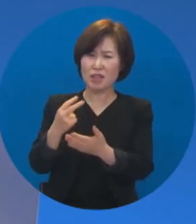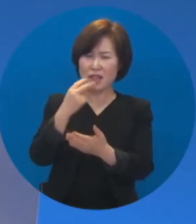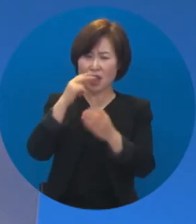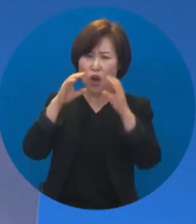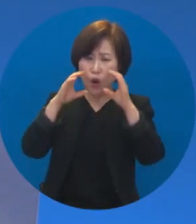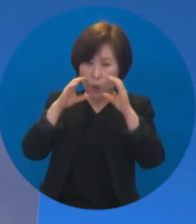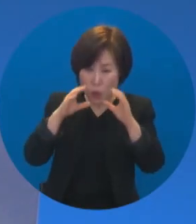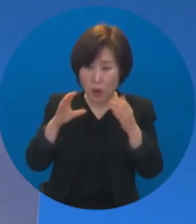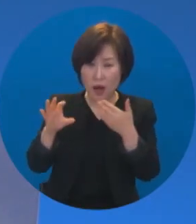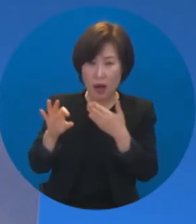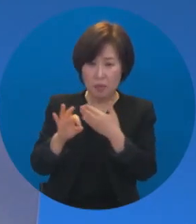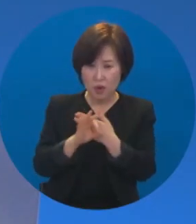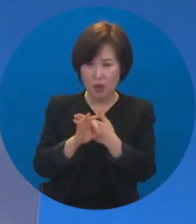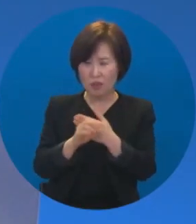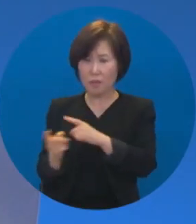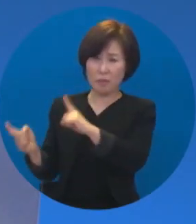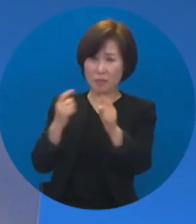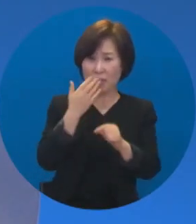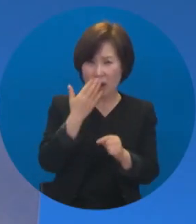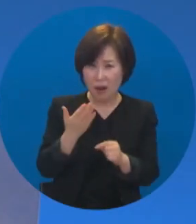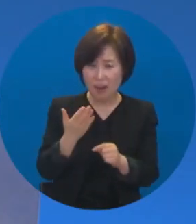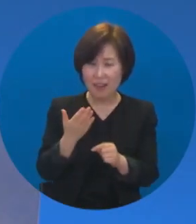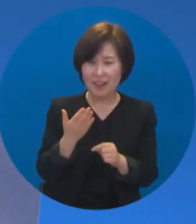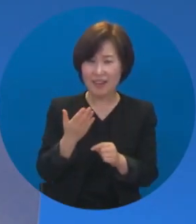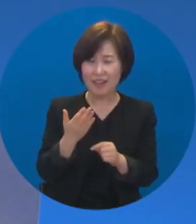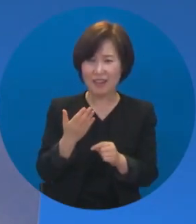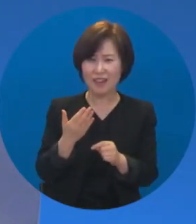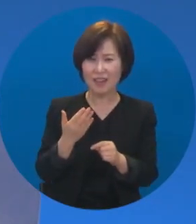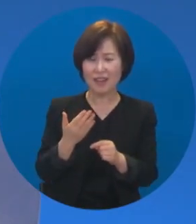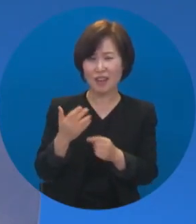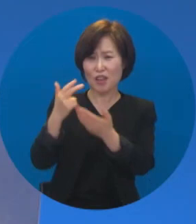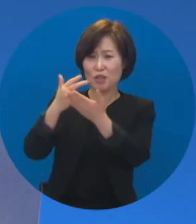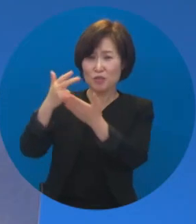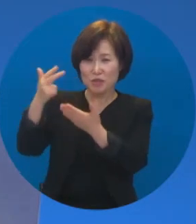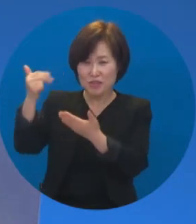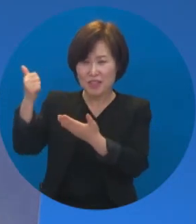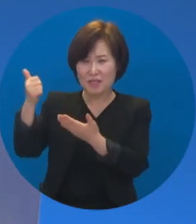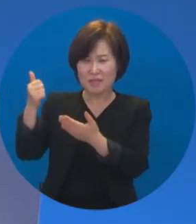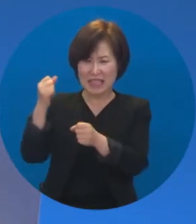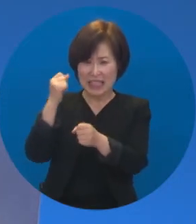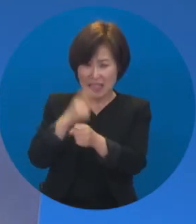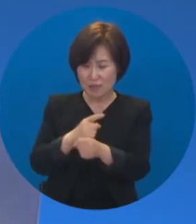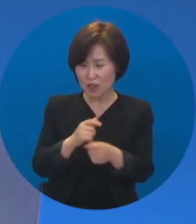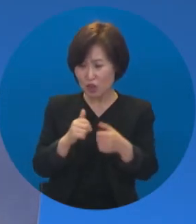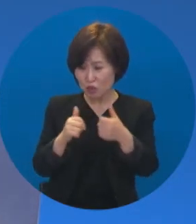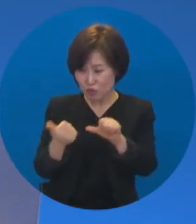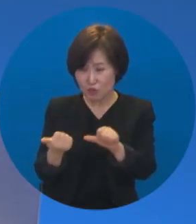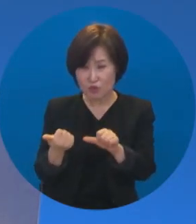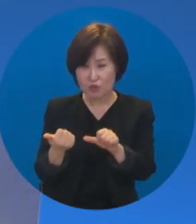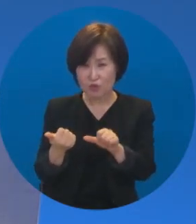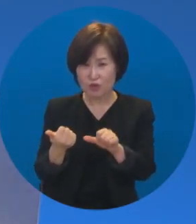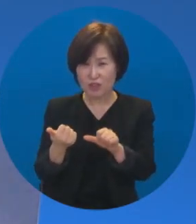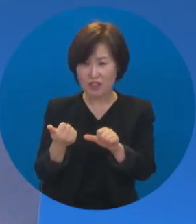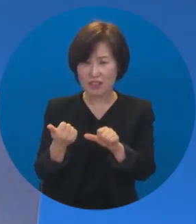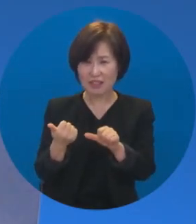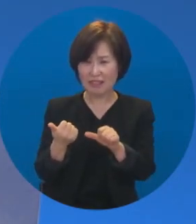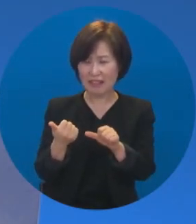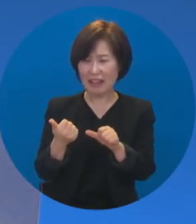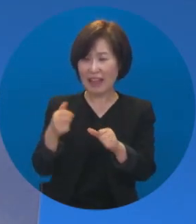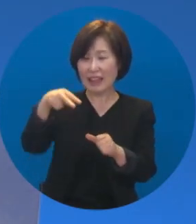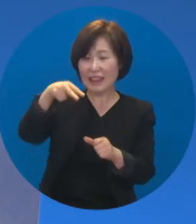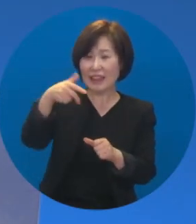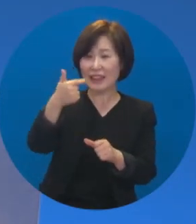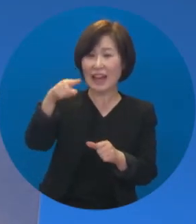일어나도 저는 놀라지 않을 거예요. 왜냐하면 주님께서는 이미 죽은 지 4일이 된 나사로도 살리신